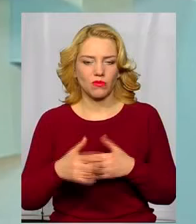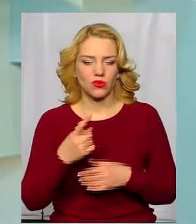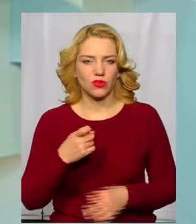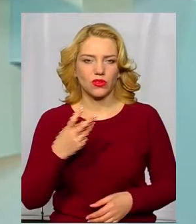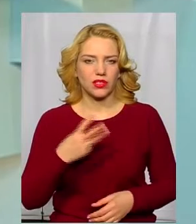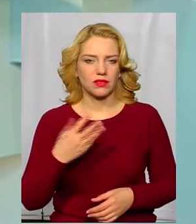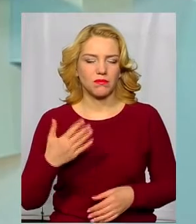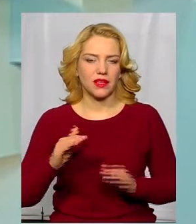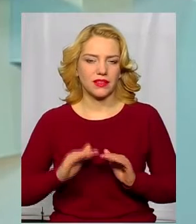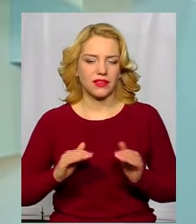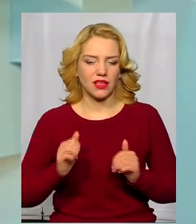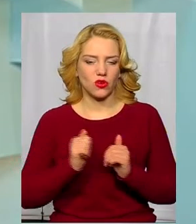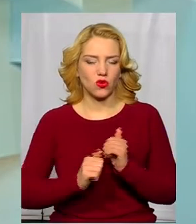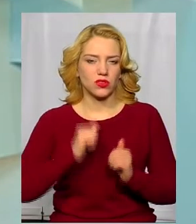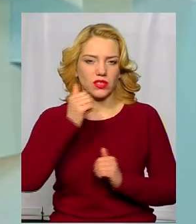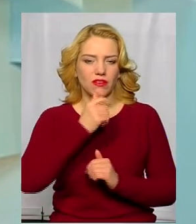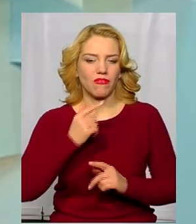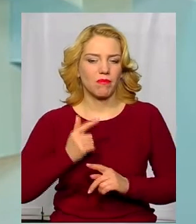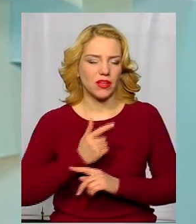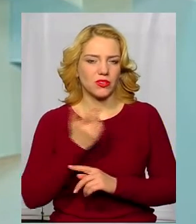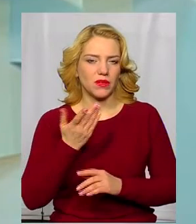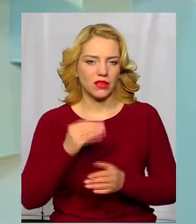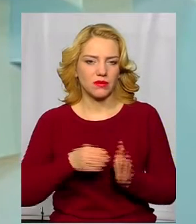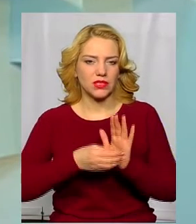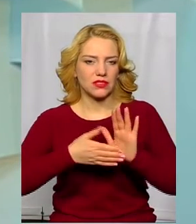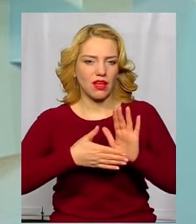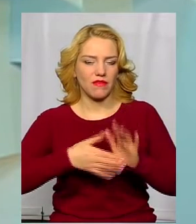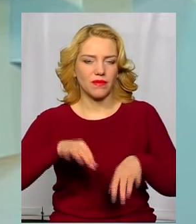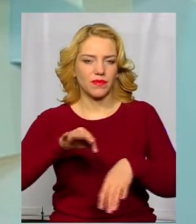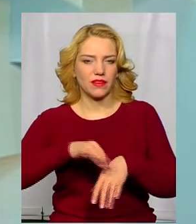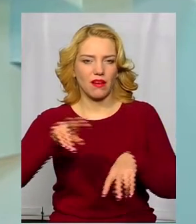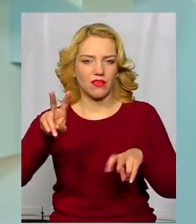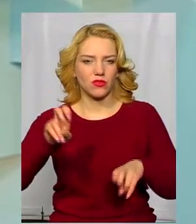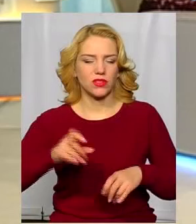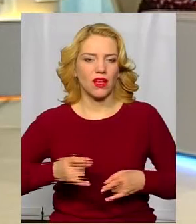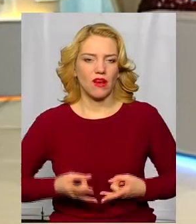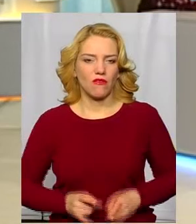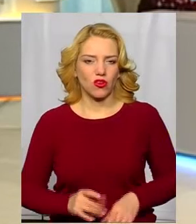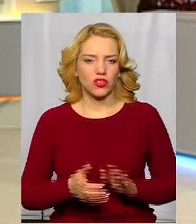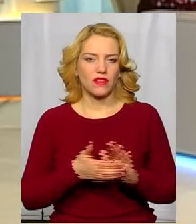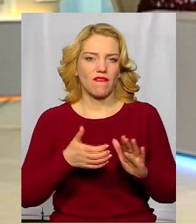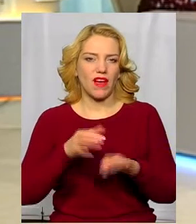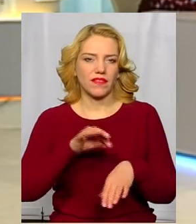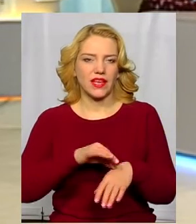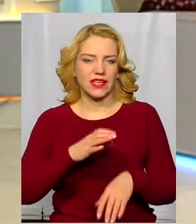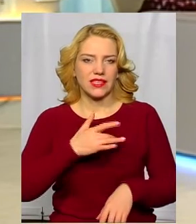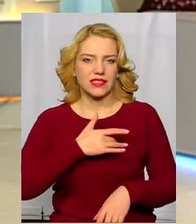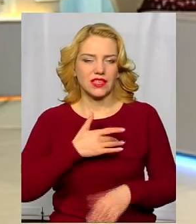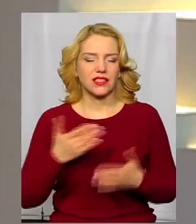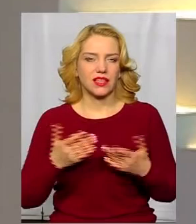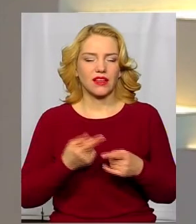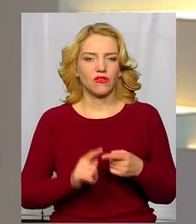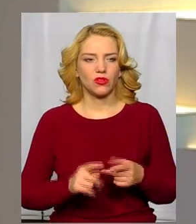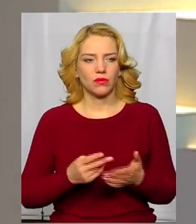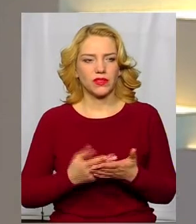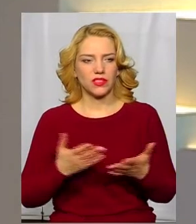дітей кожен рік, вперше, яким ми ставимо діагноз вродженої вади серця. Зрозуміло. Яке воно